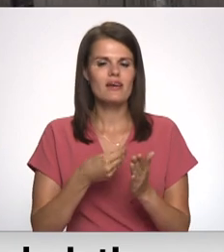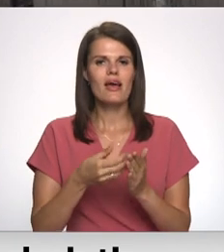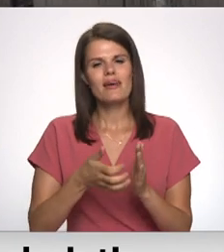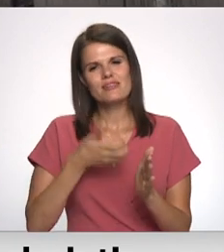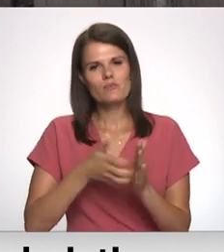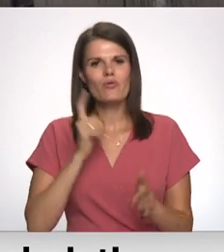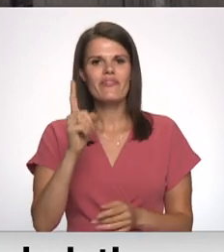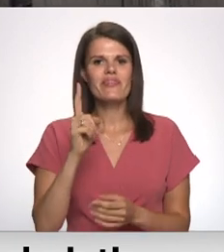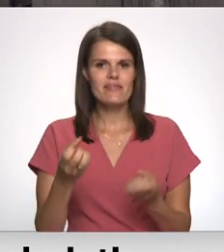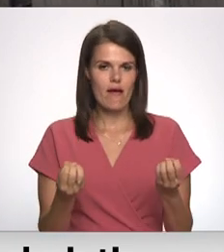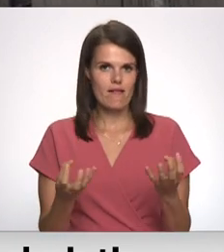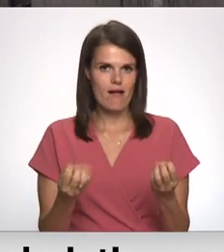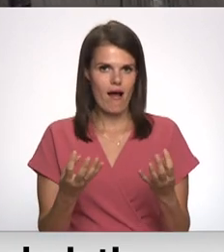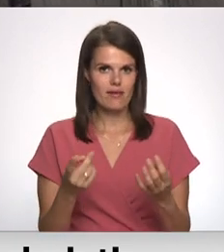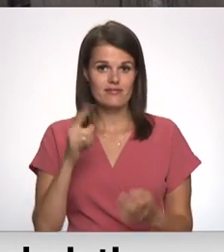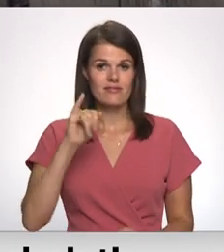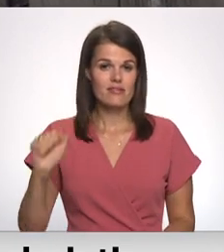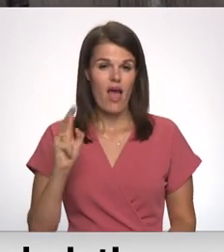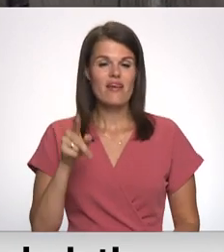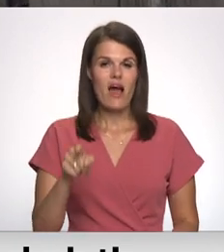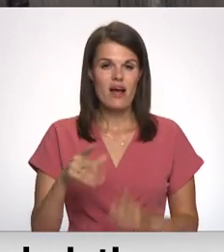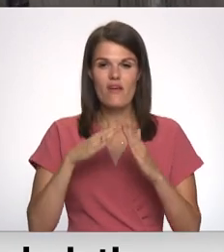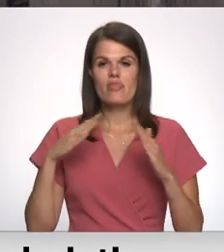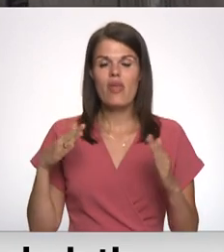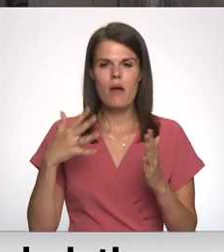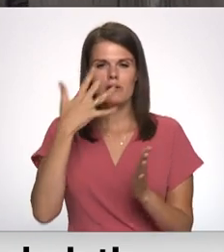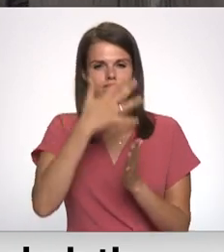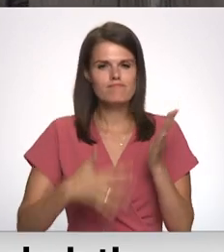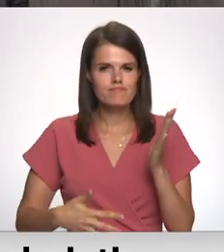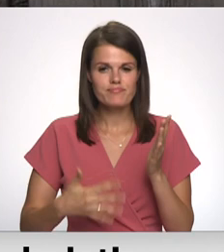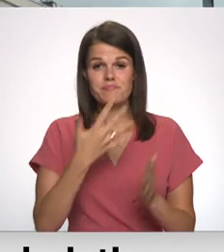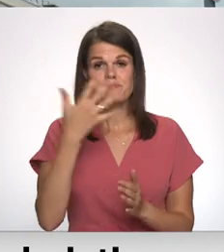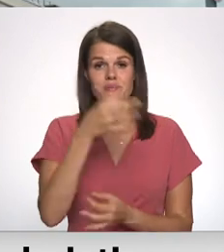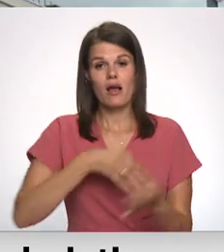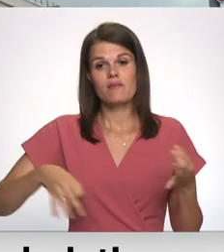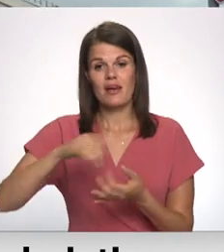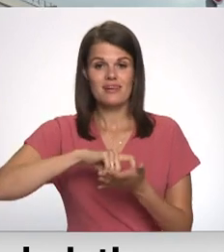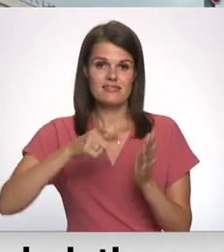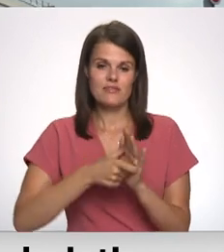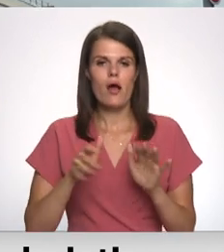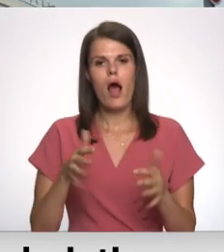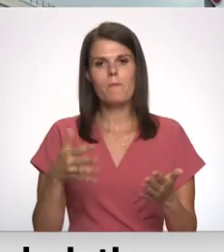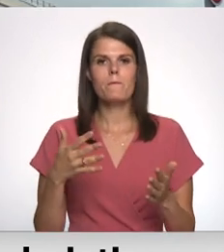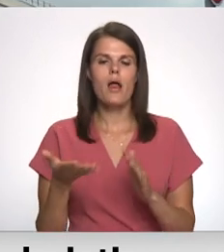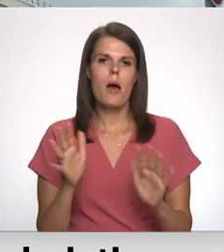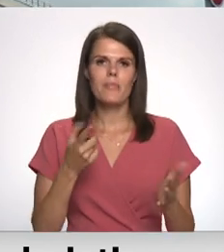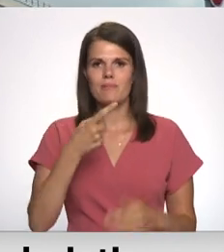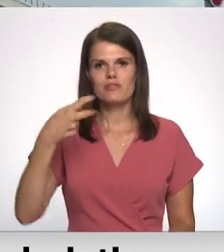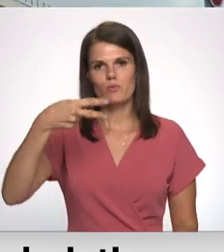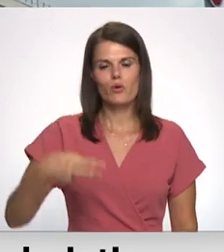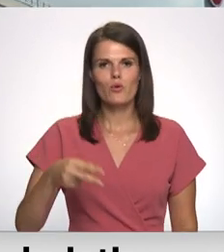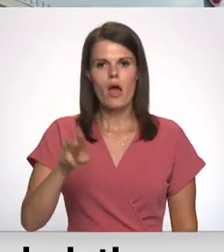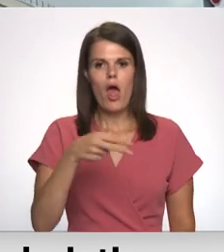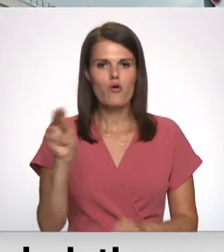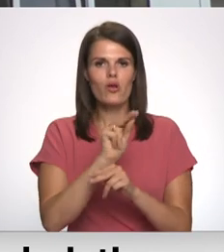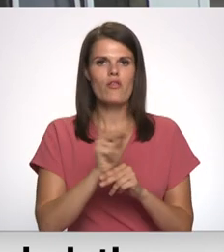Sijā Ķekavas nami aprēķina liecina, ka 55 kvadrātmetru lielam dzīvoklim apkuri izmaksās no 120 eiro